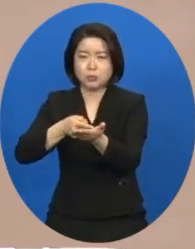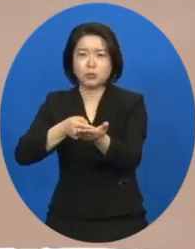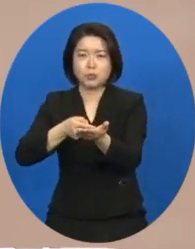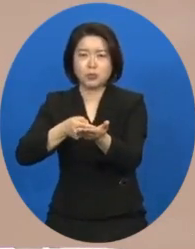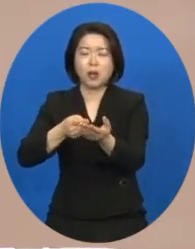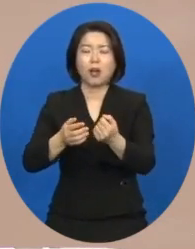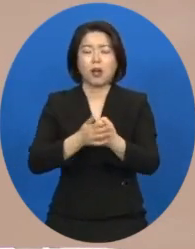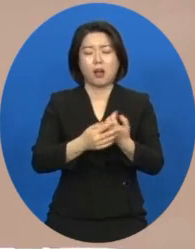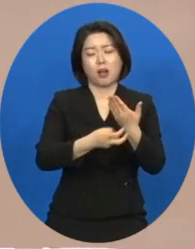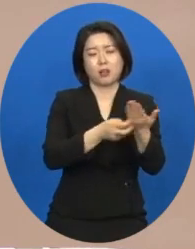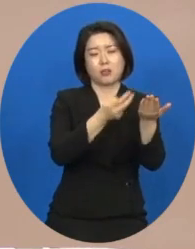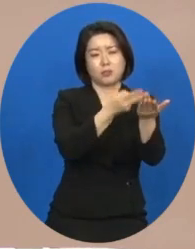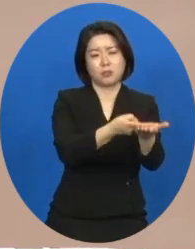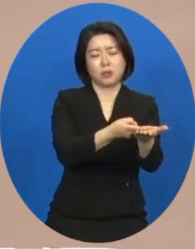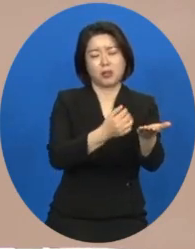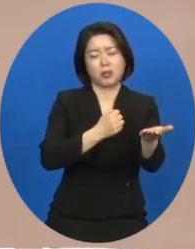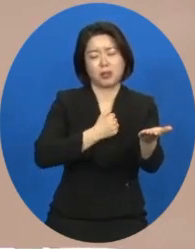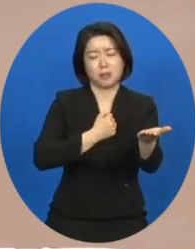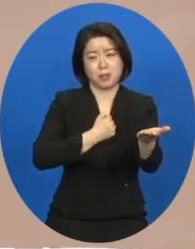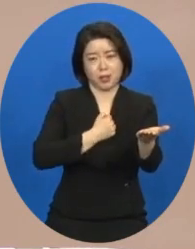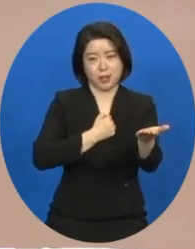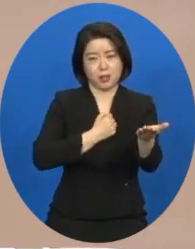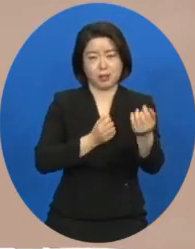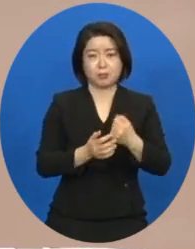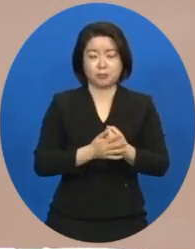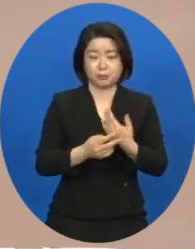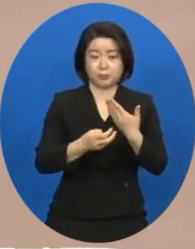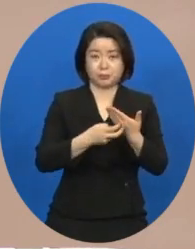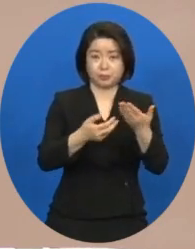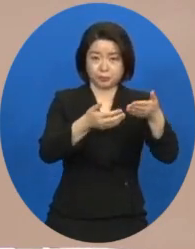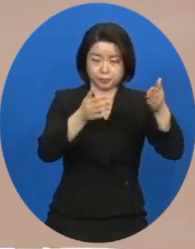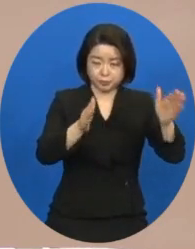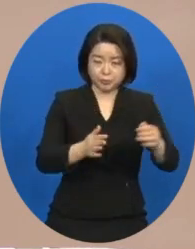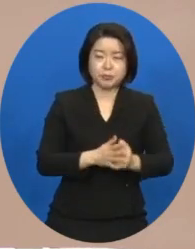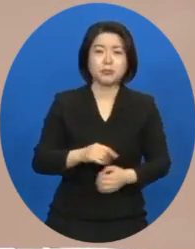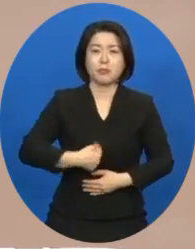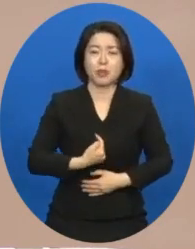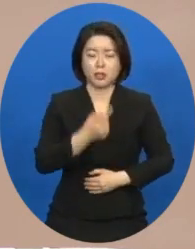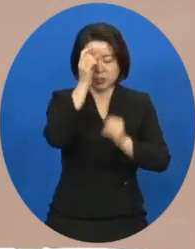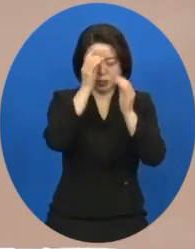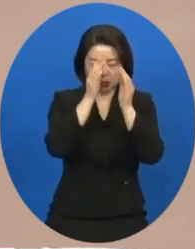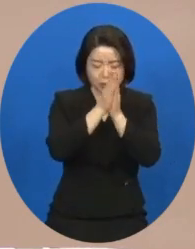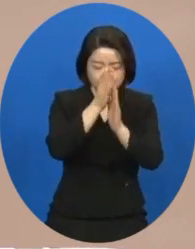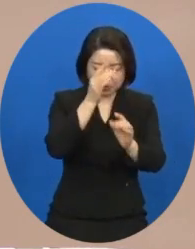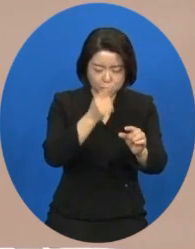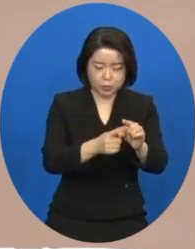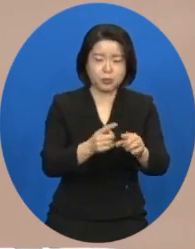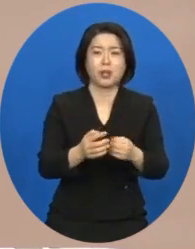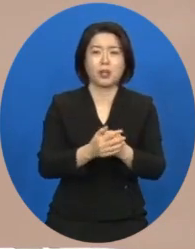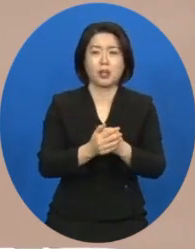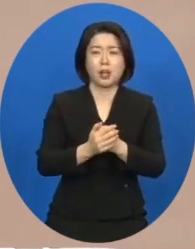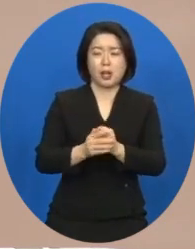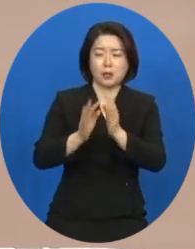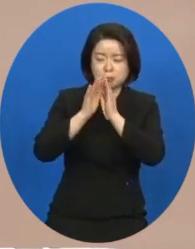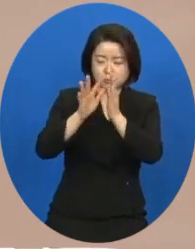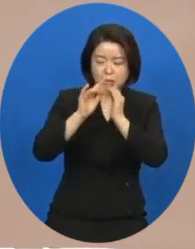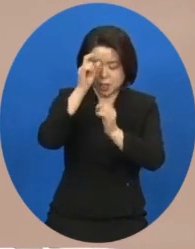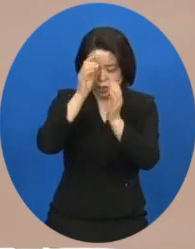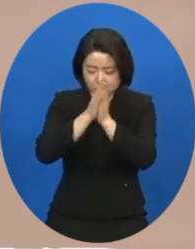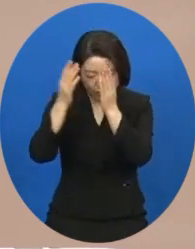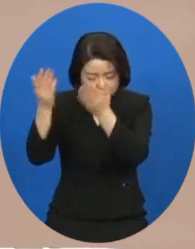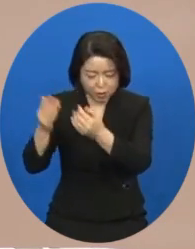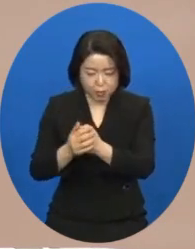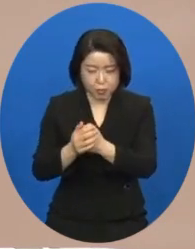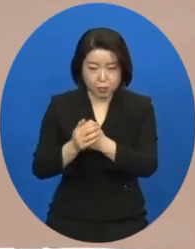있는 게 너무 답답해서 병실에서 혼자서 기도하다가 방언으로 기도하고